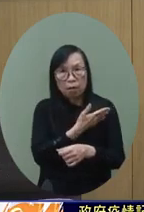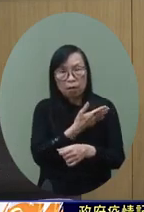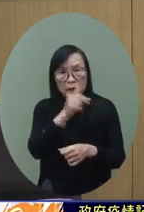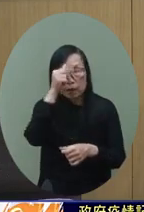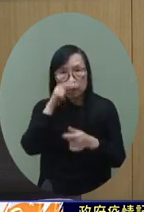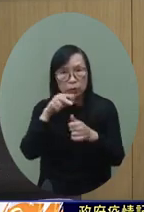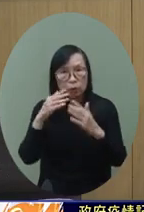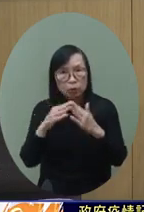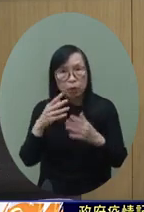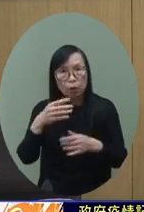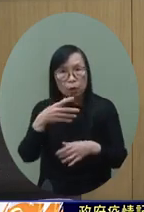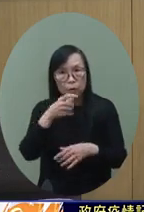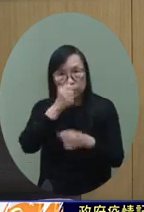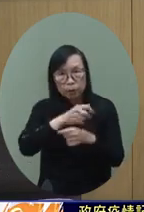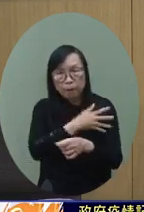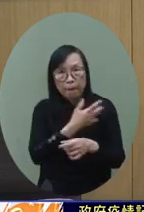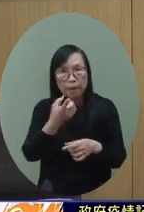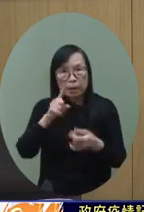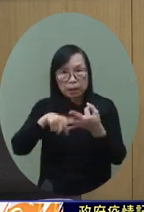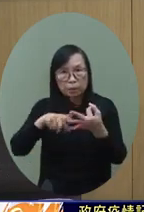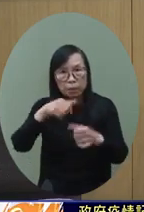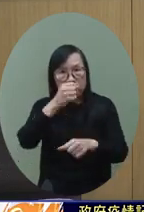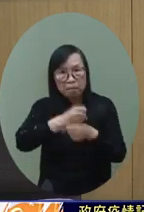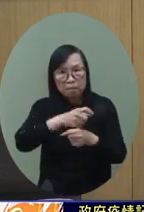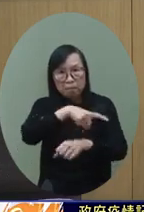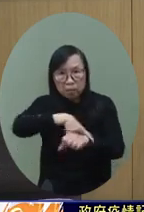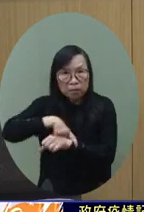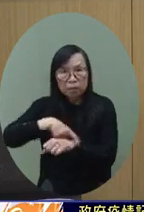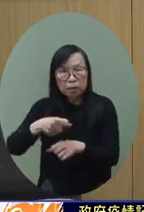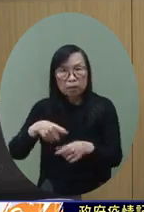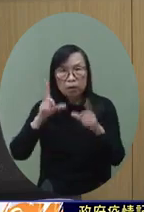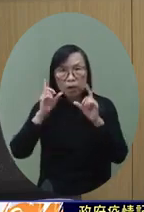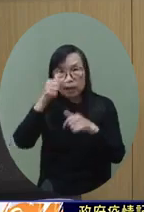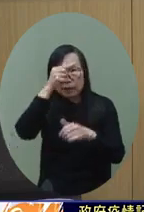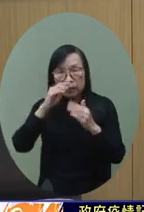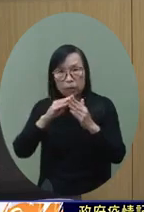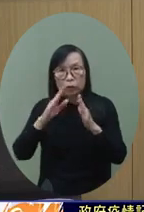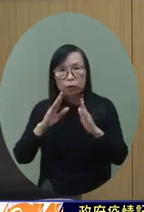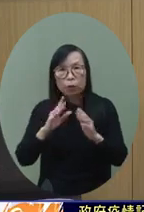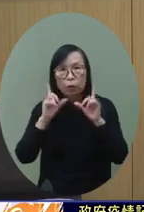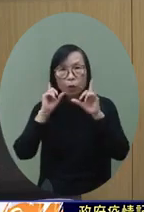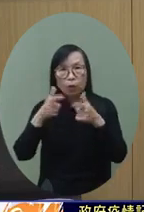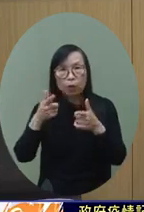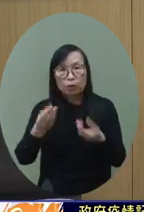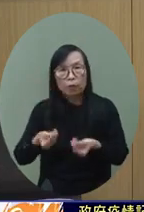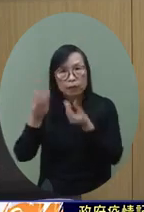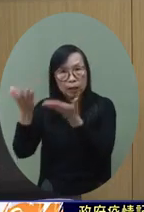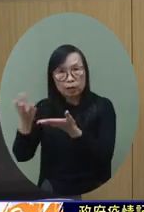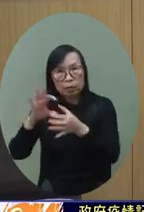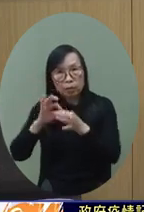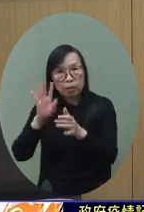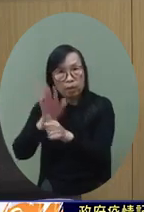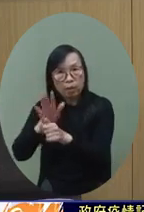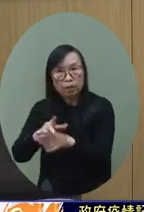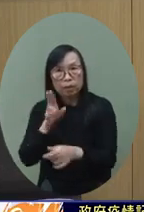管局的員工是被呢個罪名去拘捕，有啲咩嘅回應？即係醫院會唔會醫管局會唔會即係提供一啲相關嘅協助，